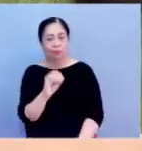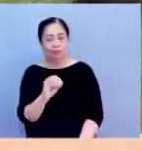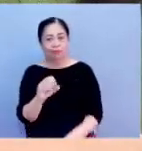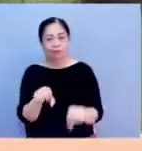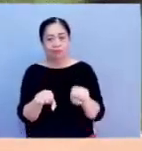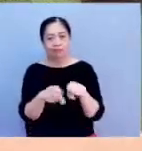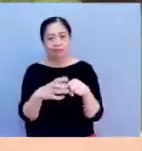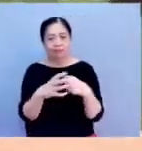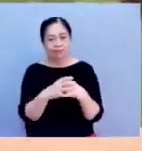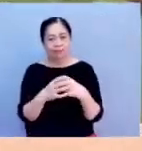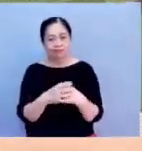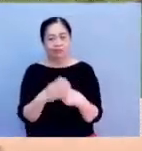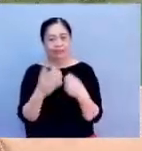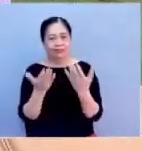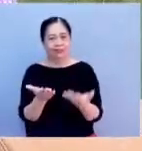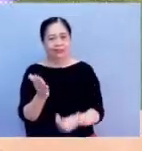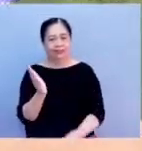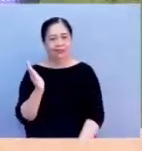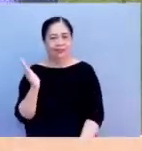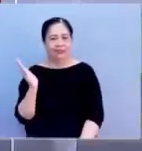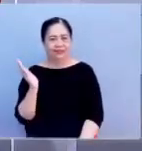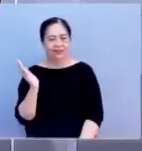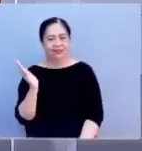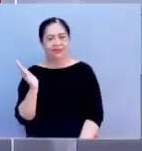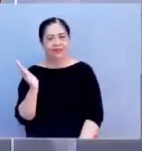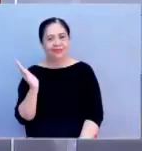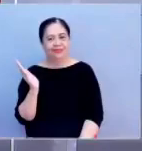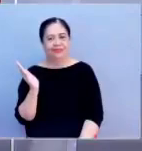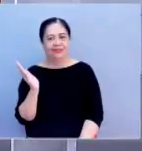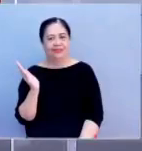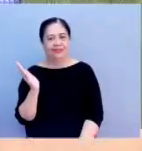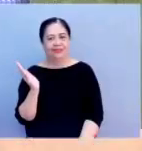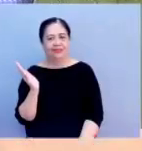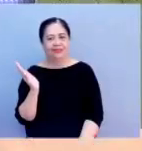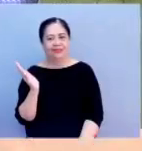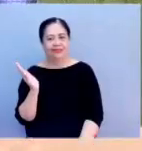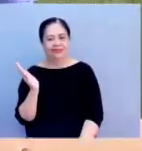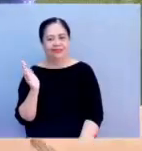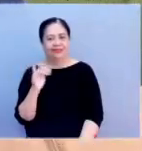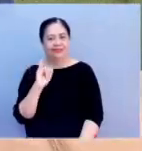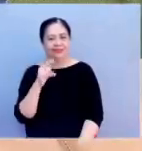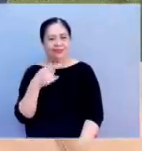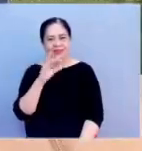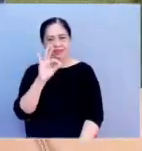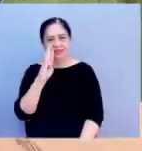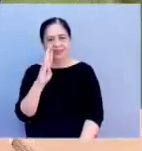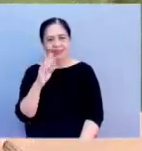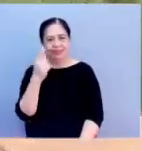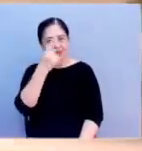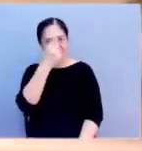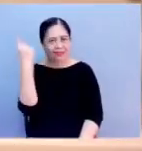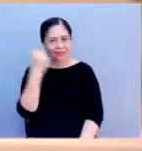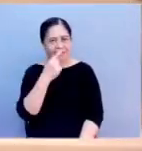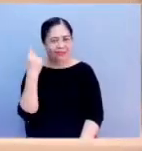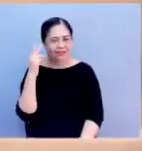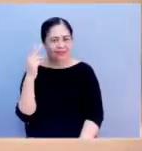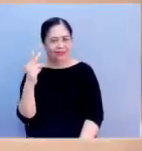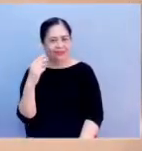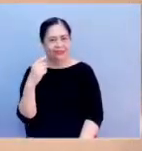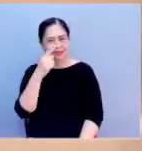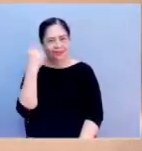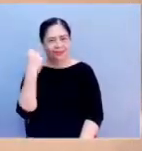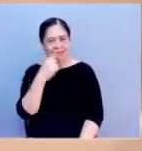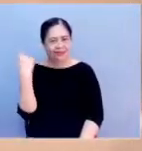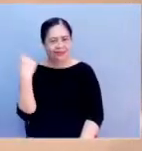ay, eto lang po, yung isa-search po sa Facebook and Instagram, Zedric Zaragoza. Ayan po yung brand namin, yung